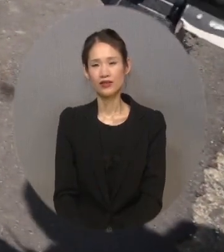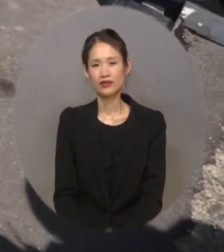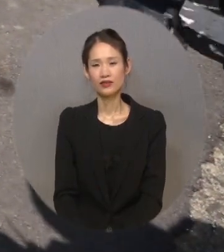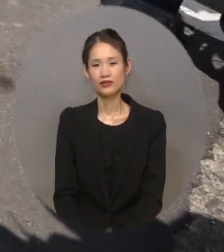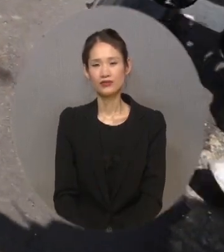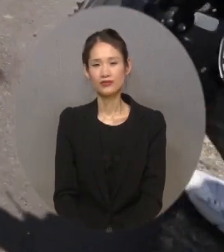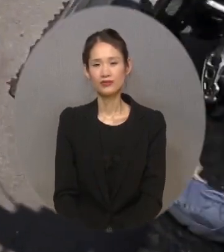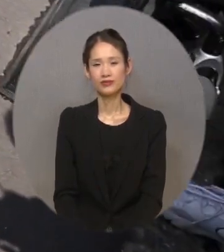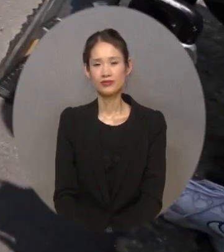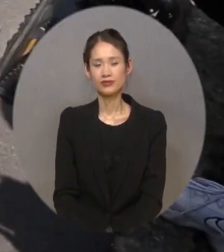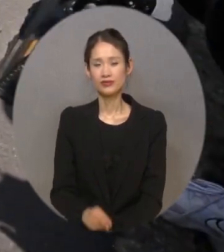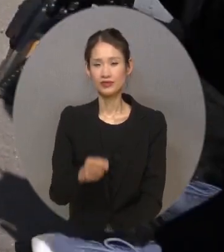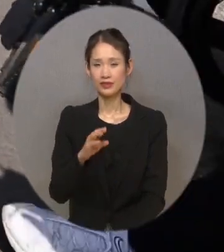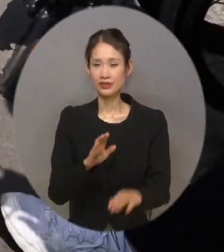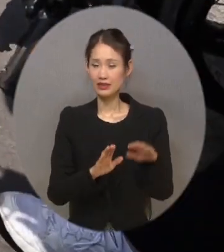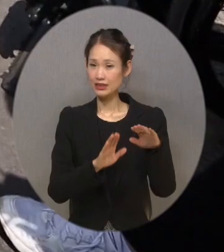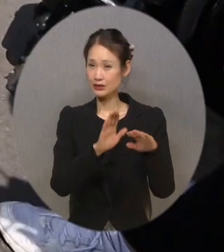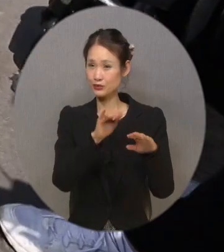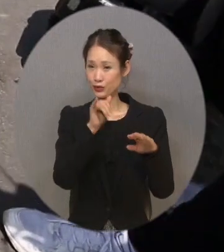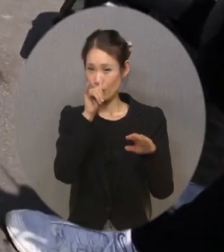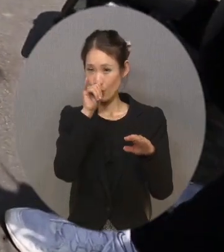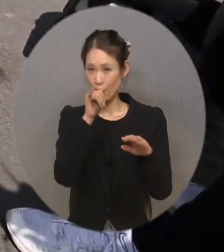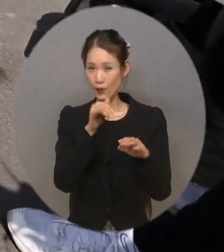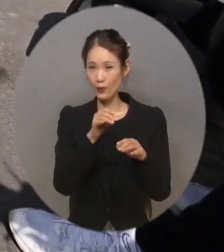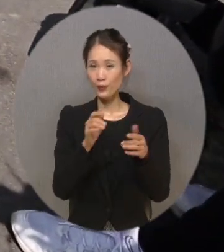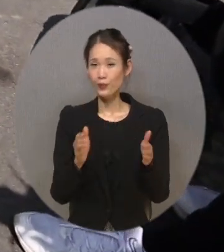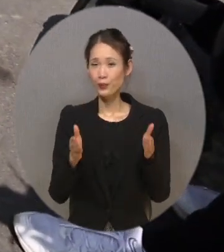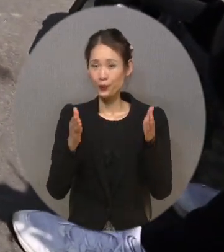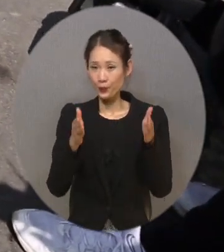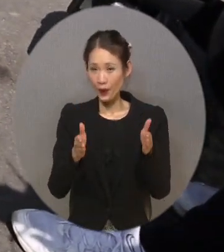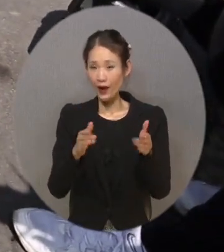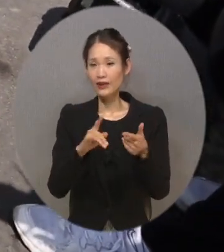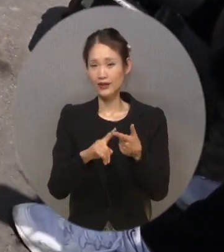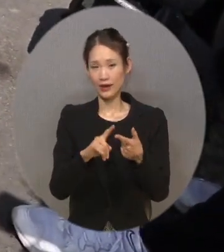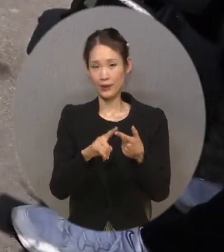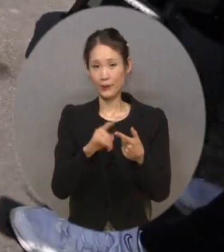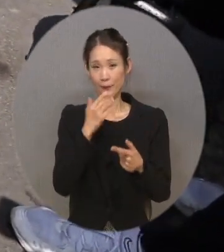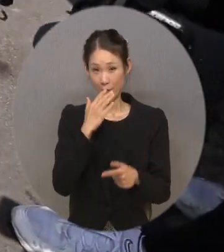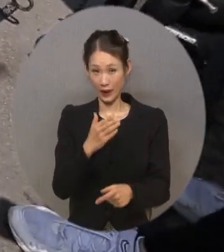어? 리프트도 있고 통째로 탈 수 있나?